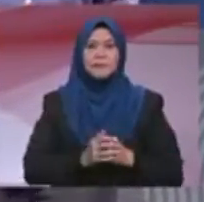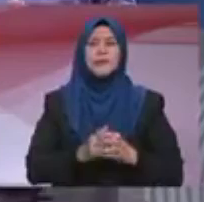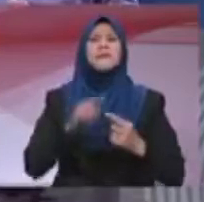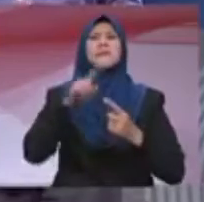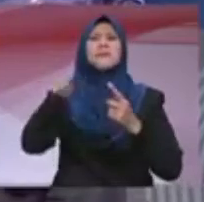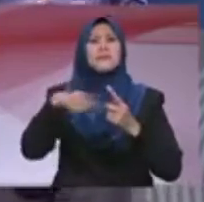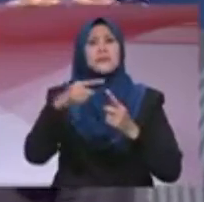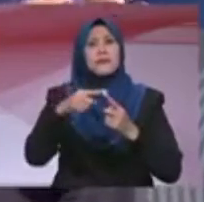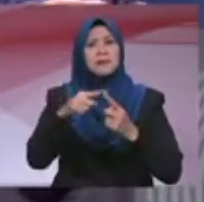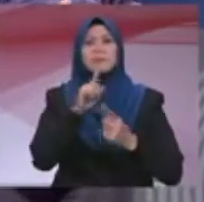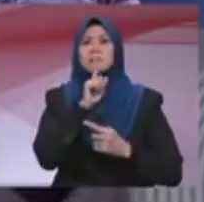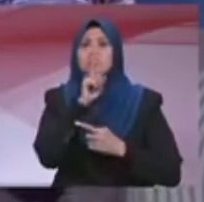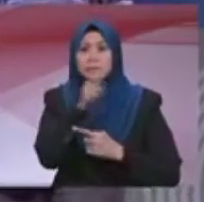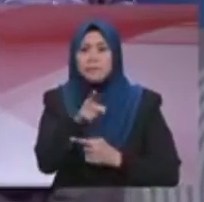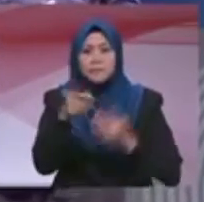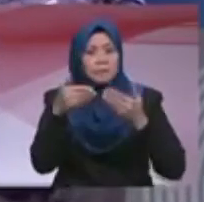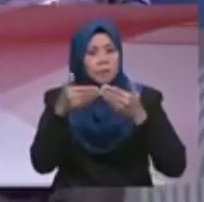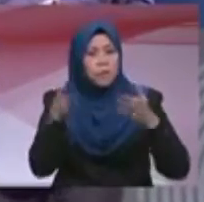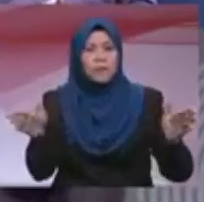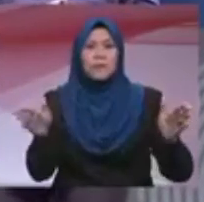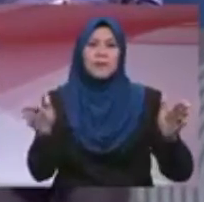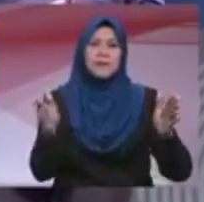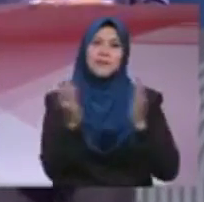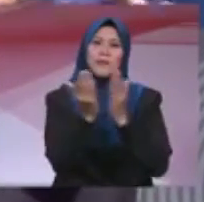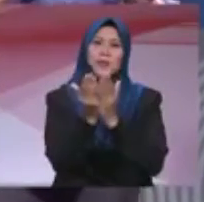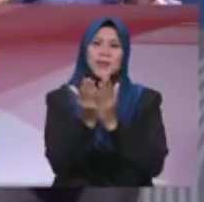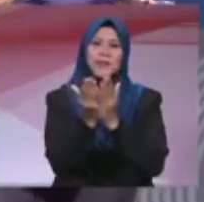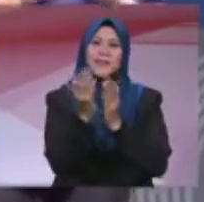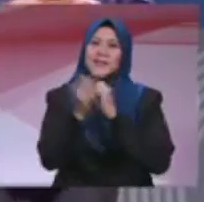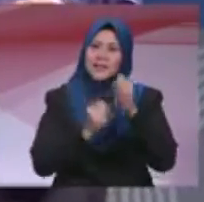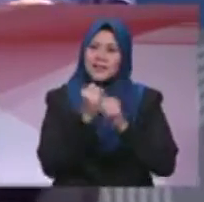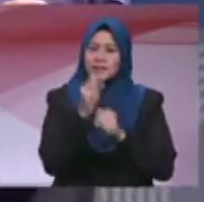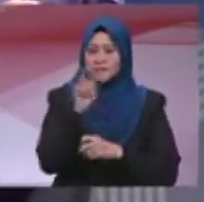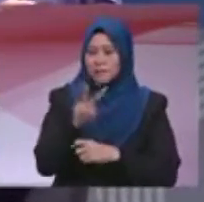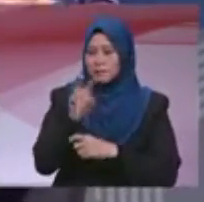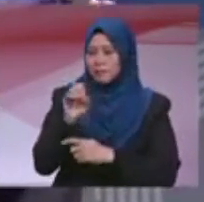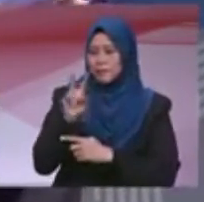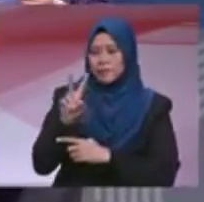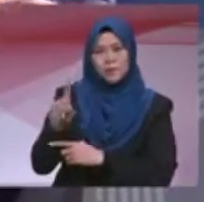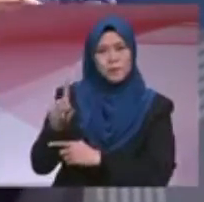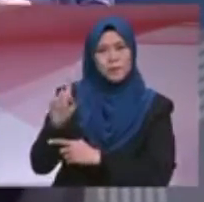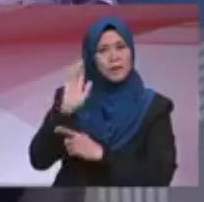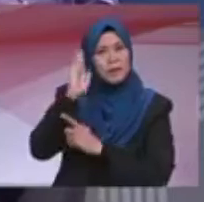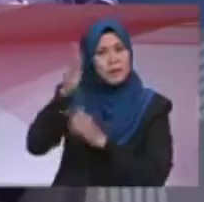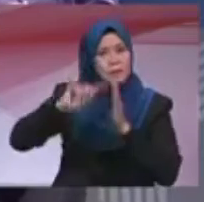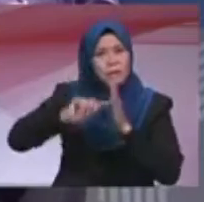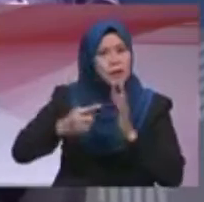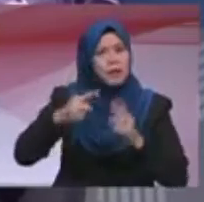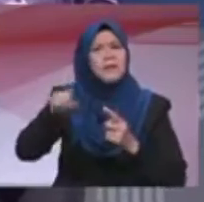bilakah sebenarnya sesi persekolahan tahun 2021 akan bermula.